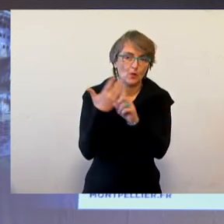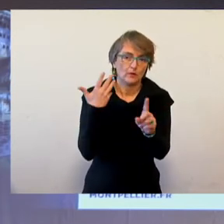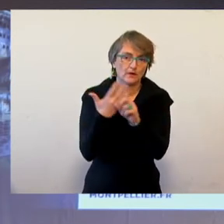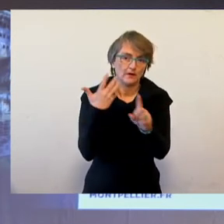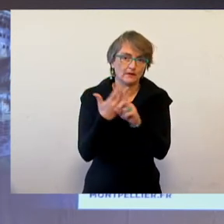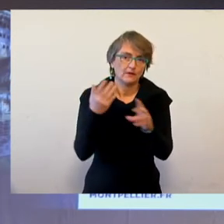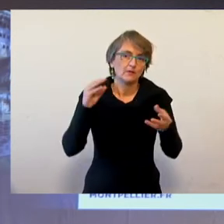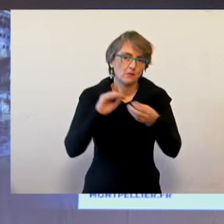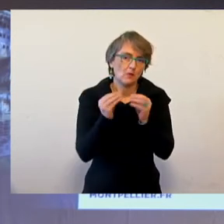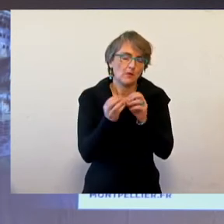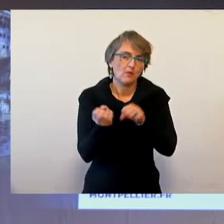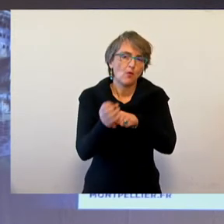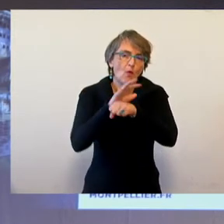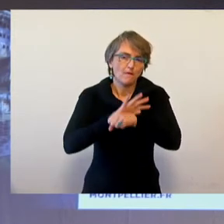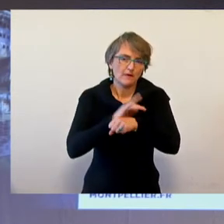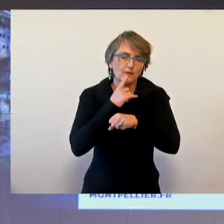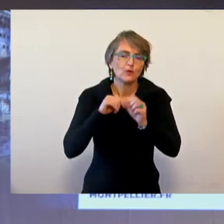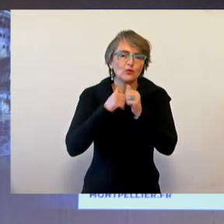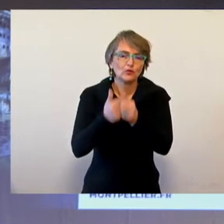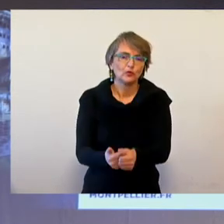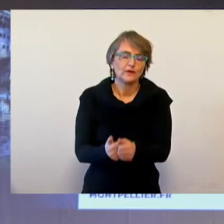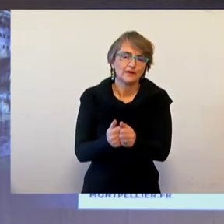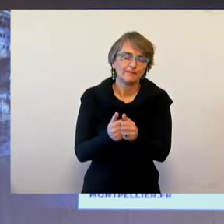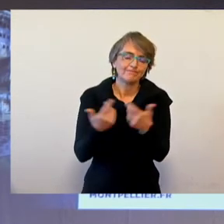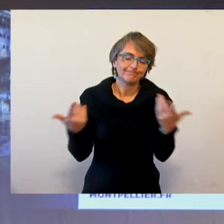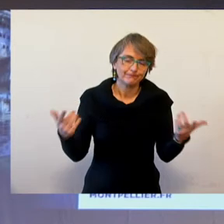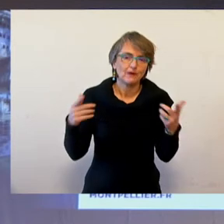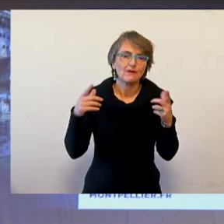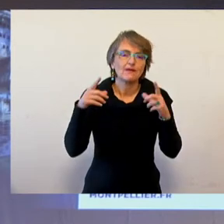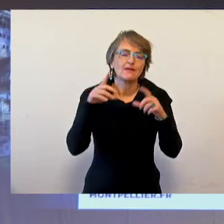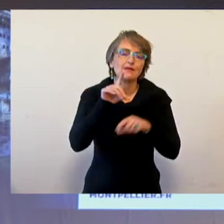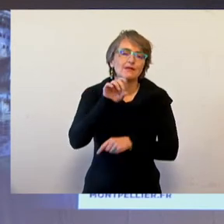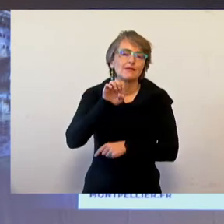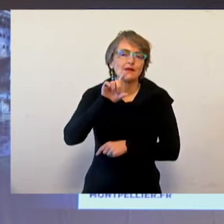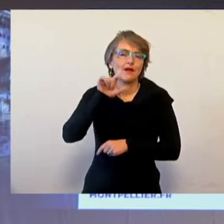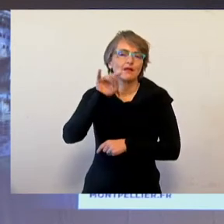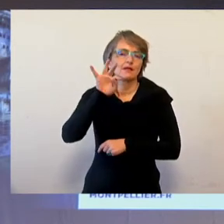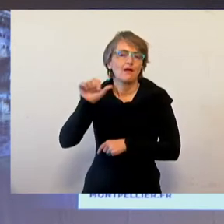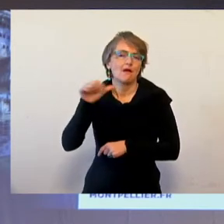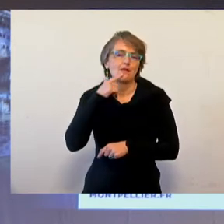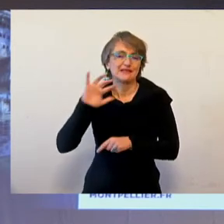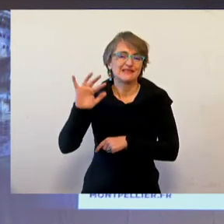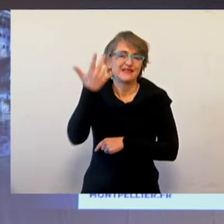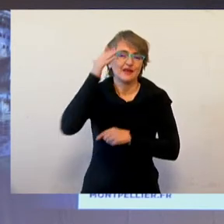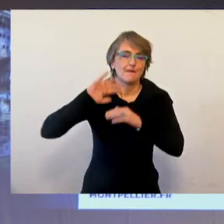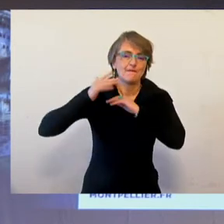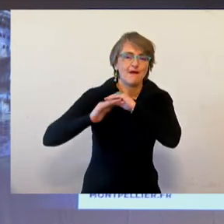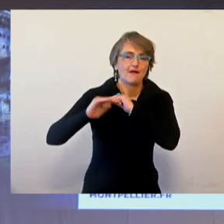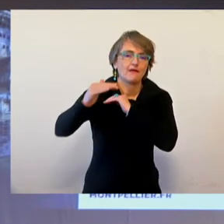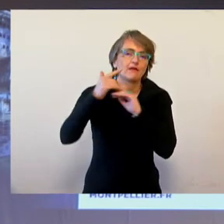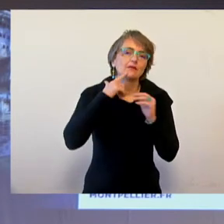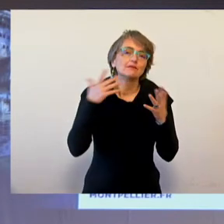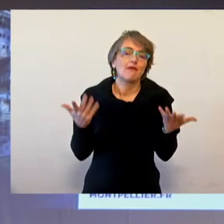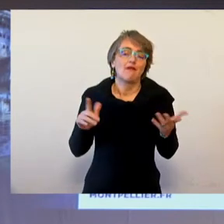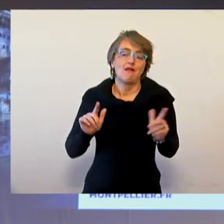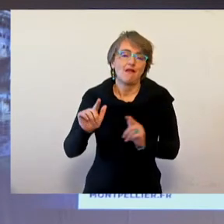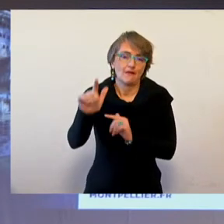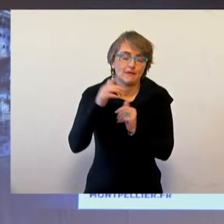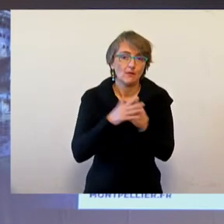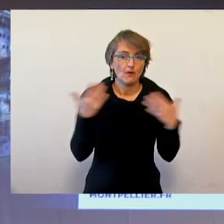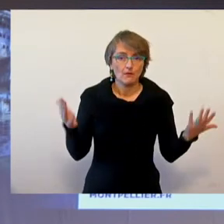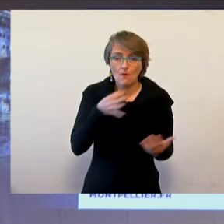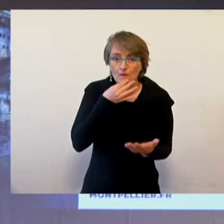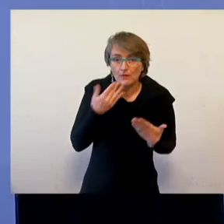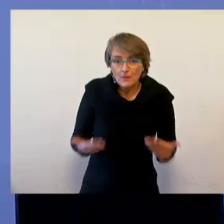l'instant celle du variant Delta. L'occasion pour moi, en votre nom, de saluer tous les soignants